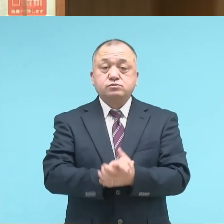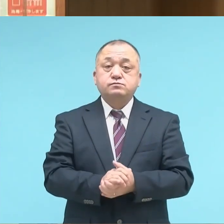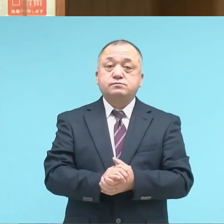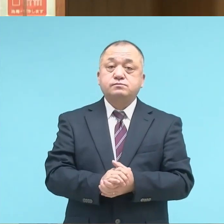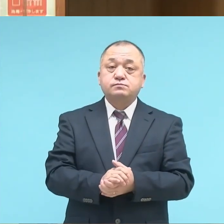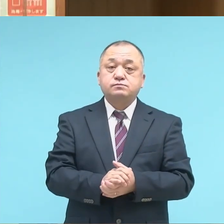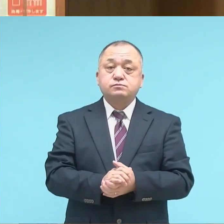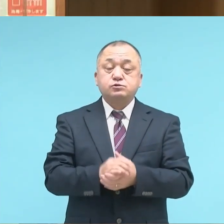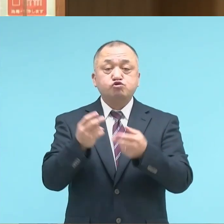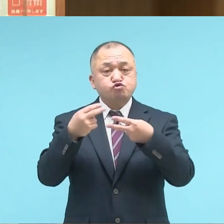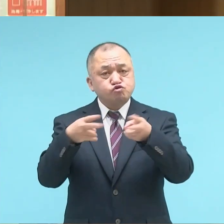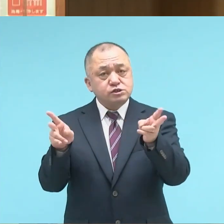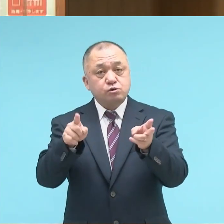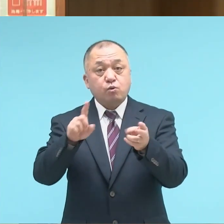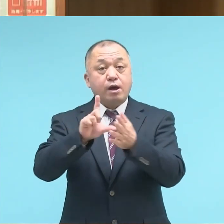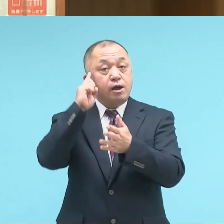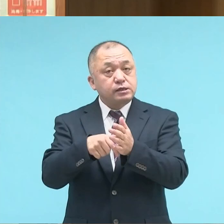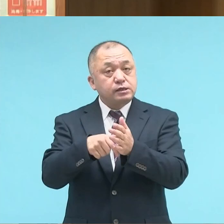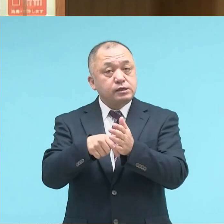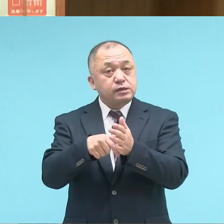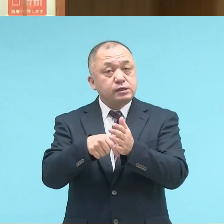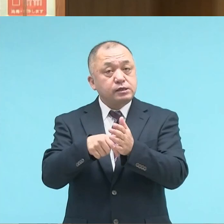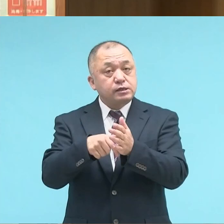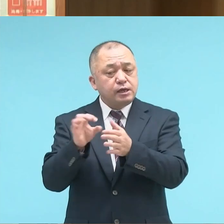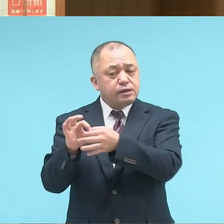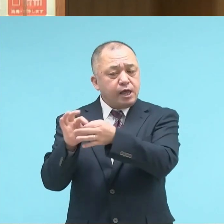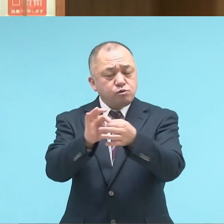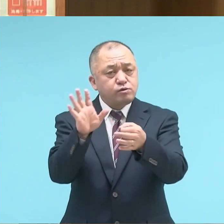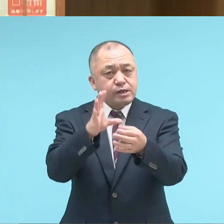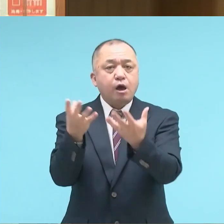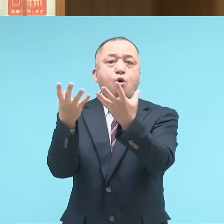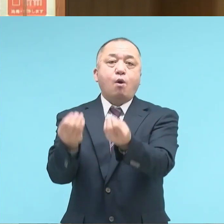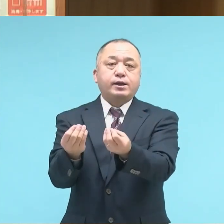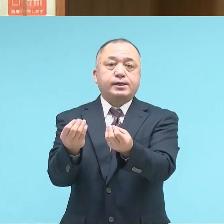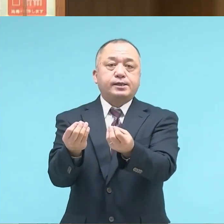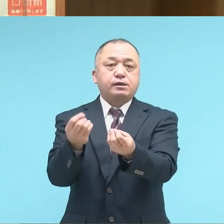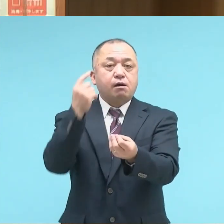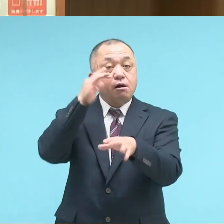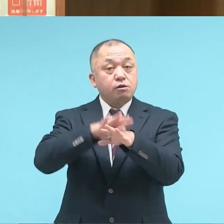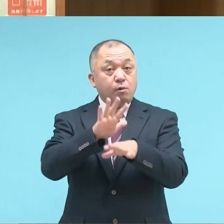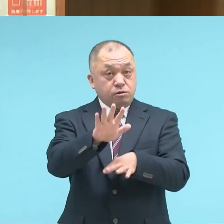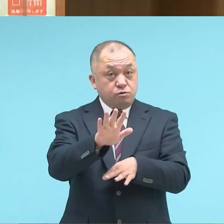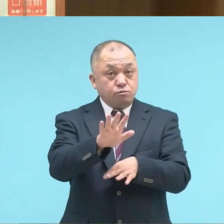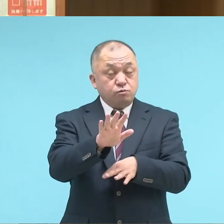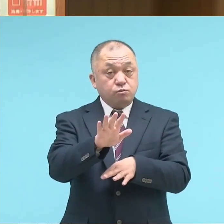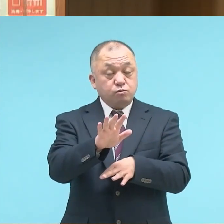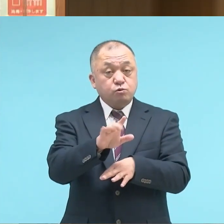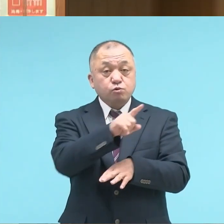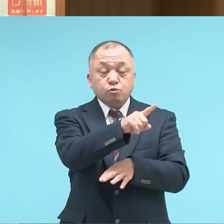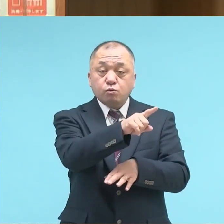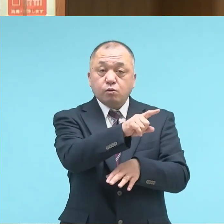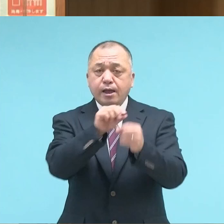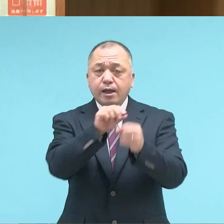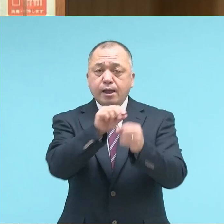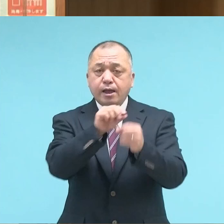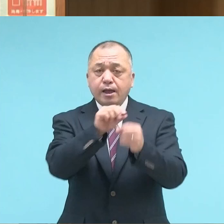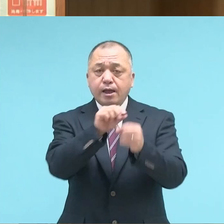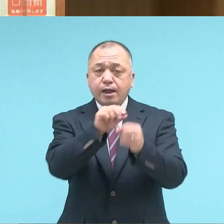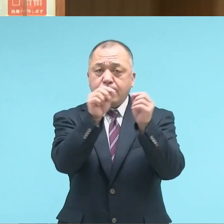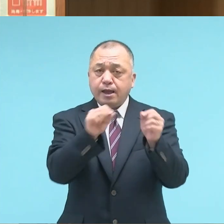て、ただ進むことを考えた場合に継続しないでも終わりにするという要請もあったかと思いますが、そのあたりについてはどのような結論になった